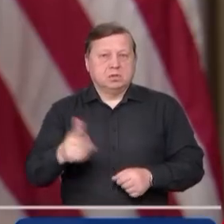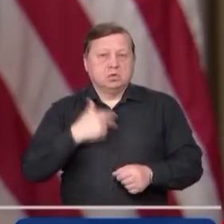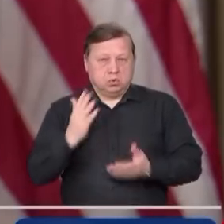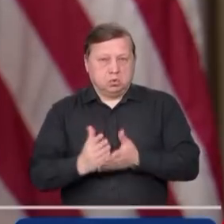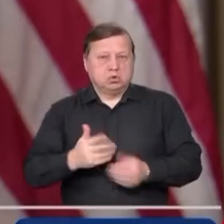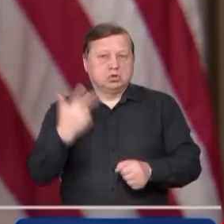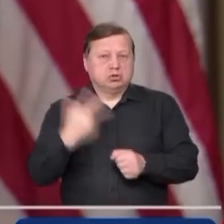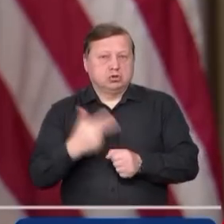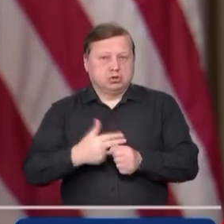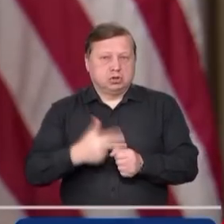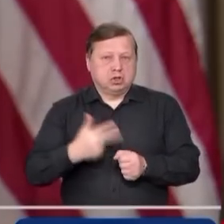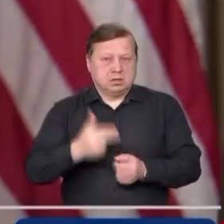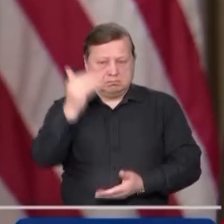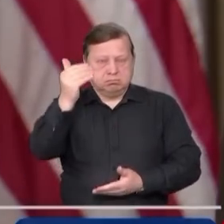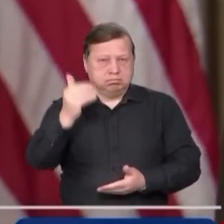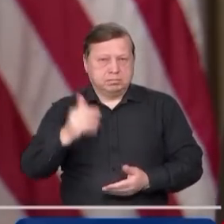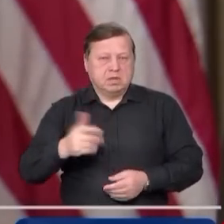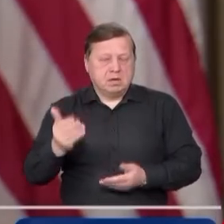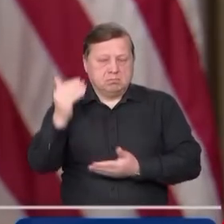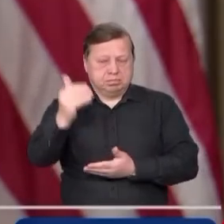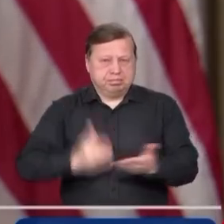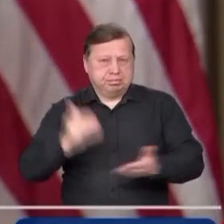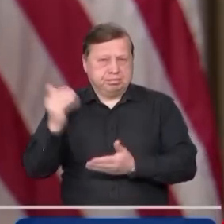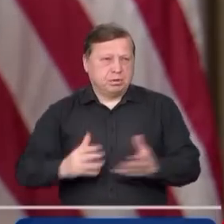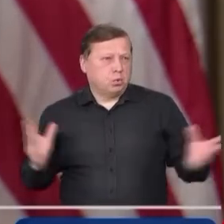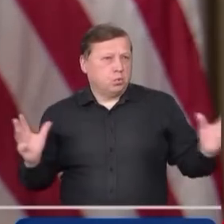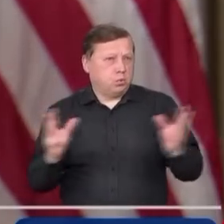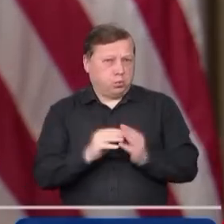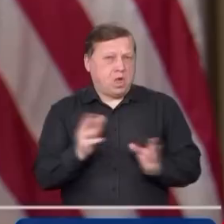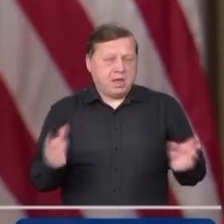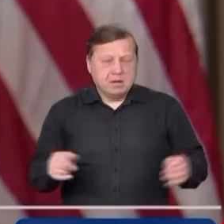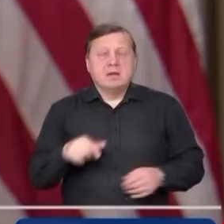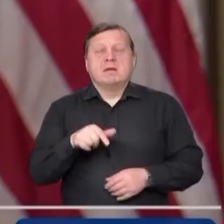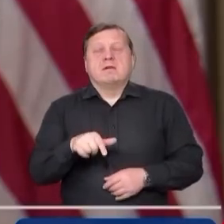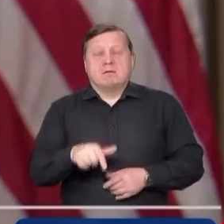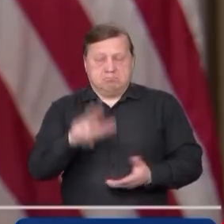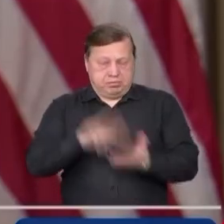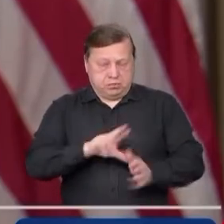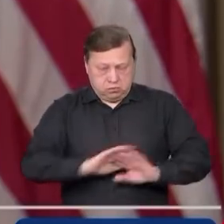pakietu pomocowego, który łącznie z poprzednimi daje możliwości